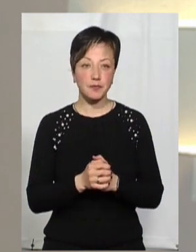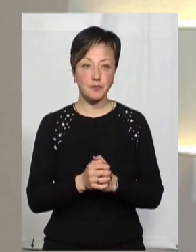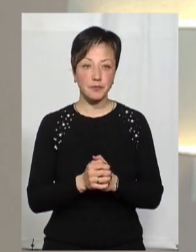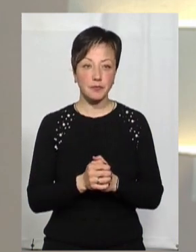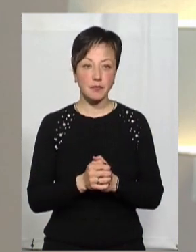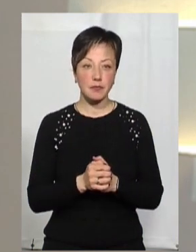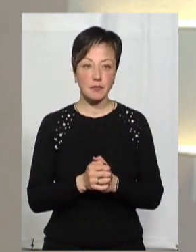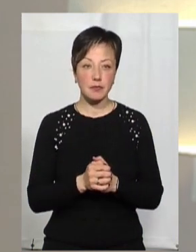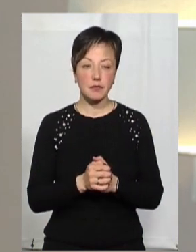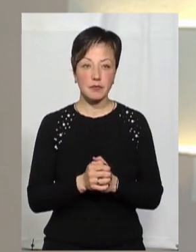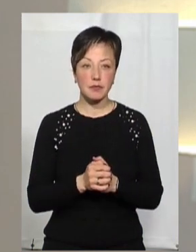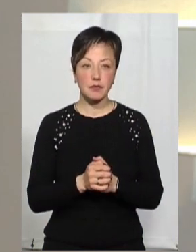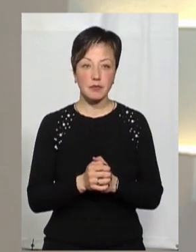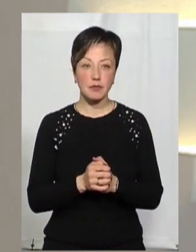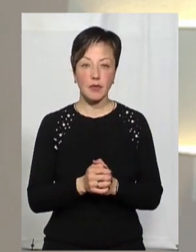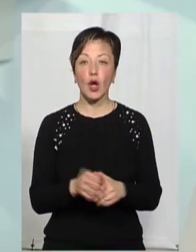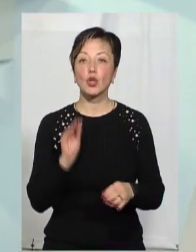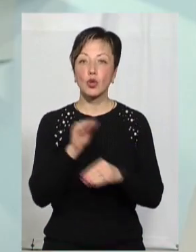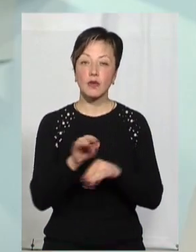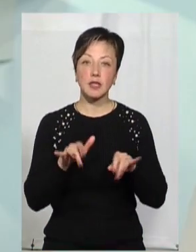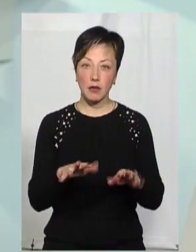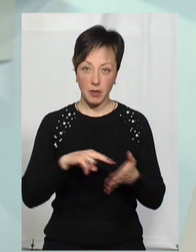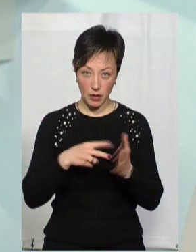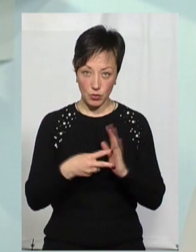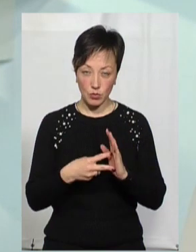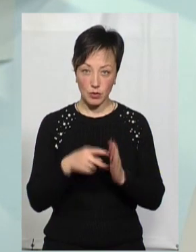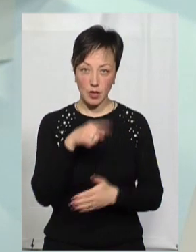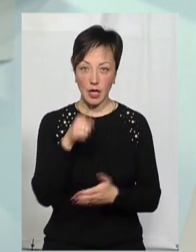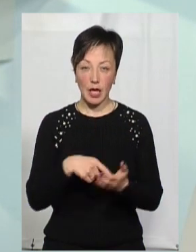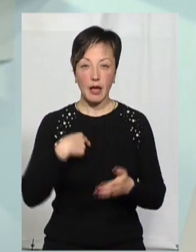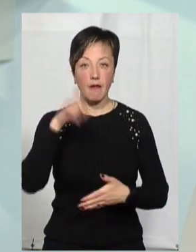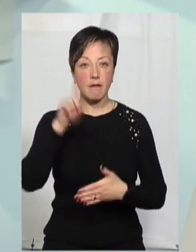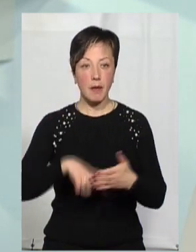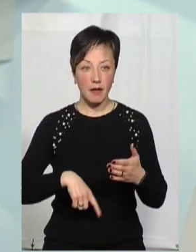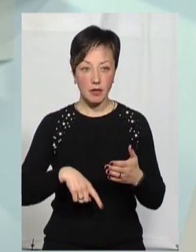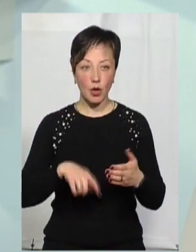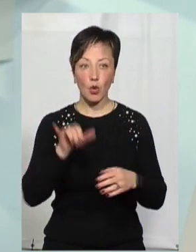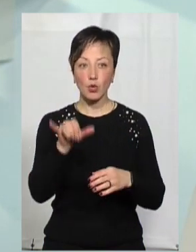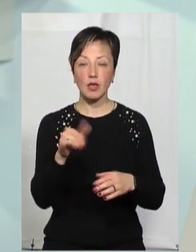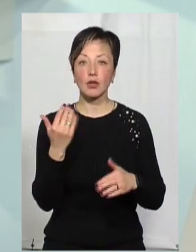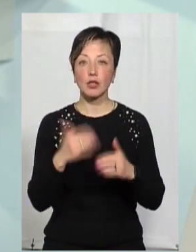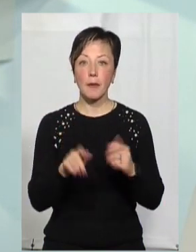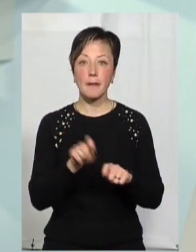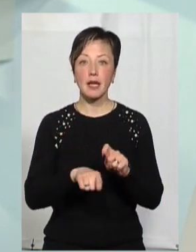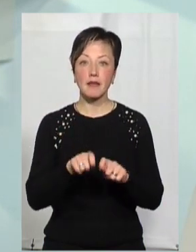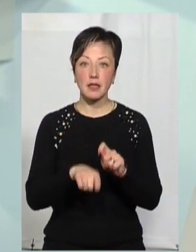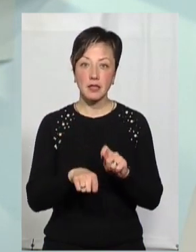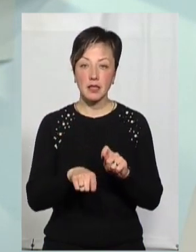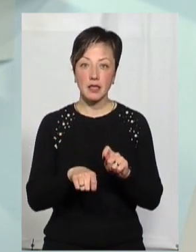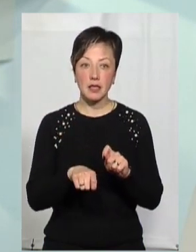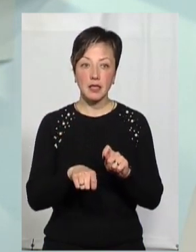Розумієте, чи додаткові заходи планують? Я впевнена в тому, що вони, що в них